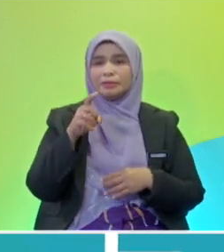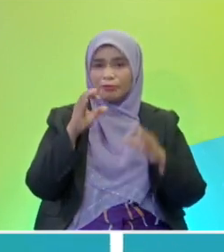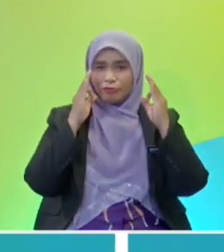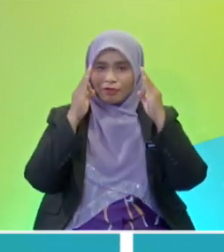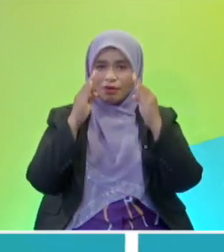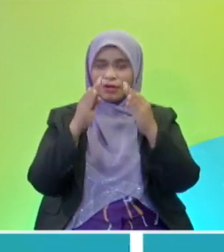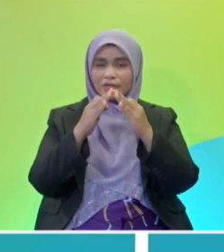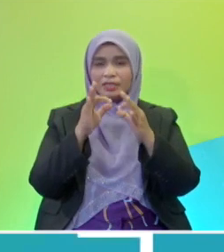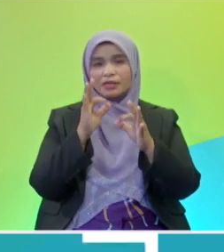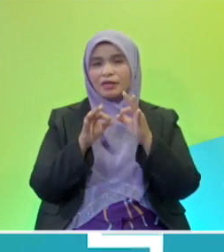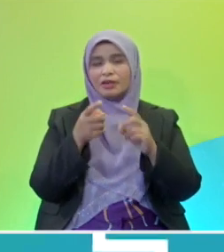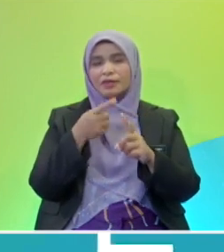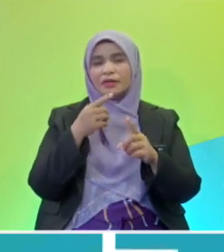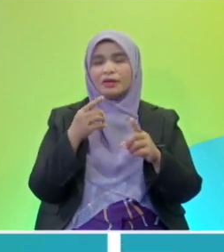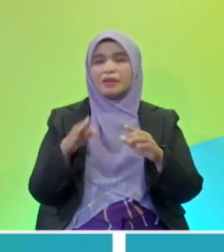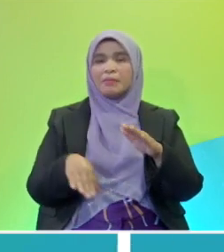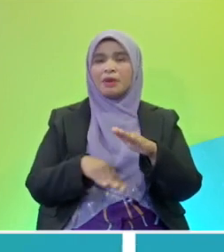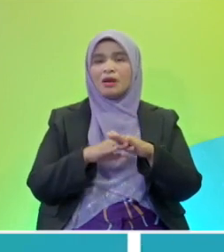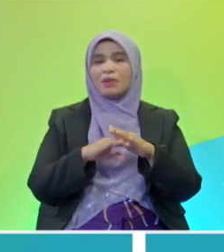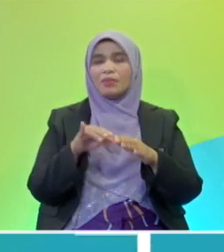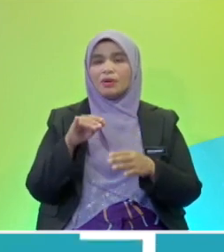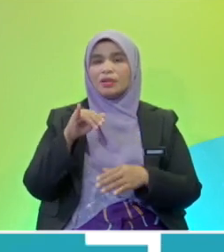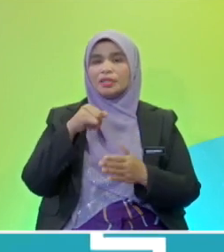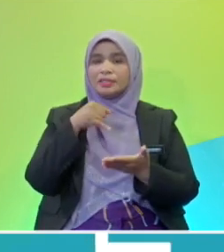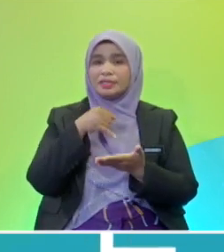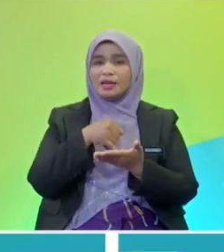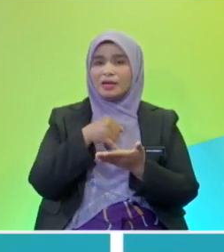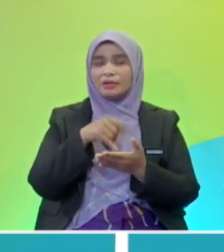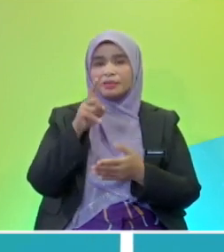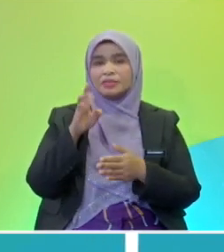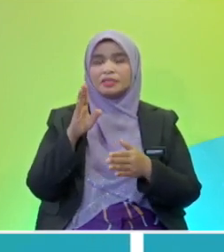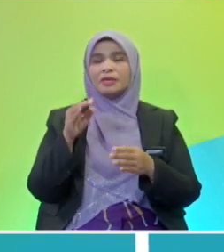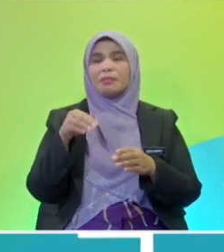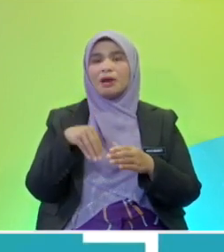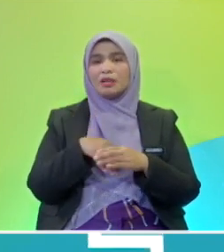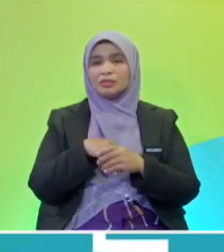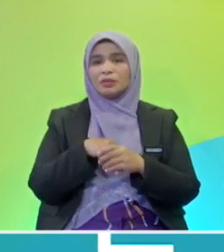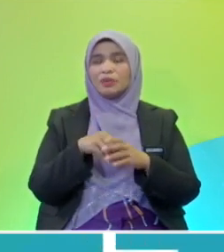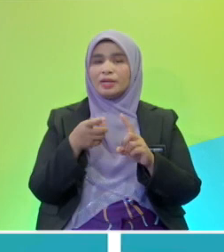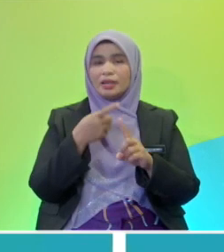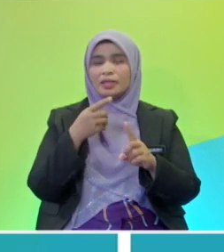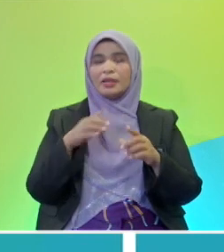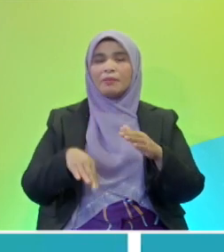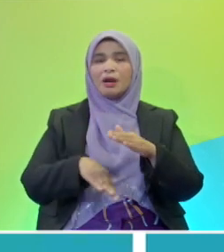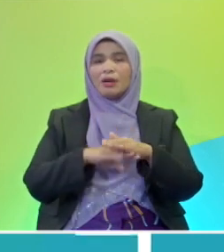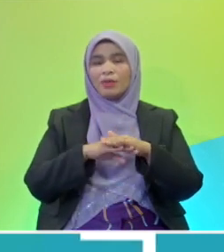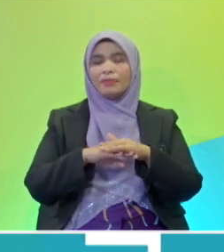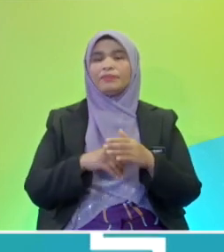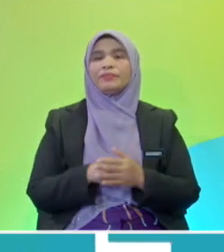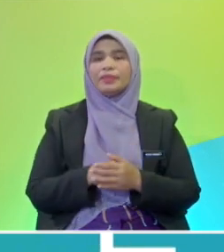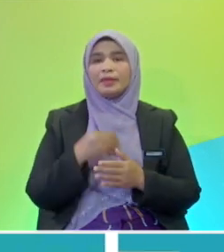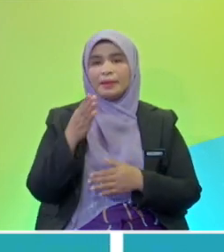kalau daripada bawah jarumnya mesti masuk dari bawah Janganlah masuk daripada atas nanti dia akan bersimpulah kat atas ah biasanya